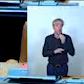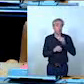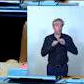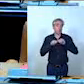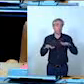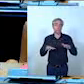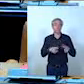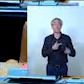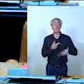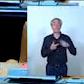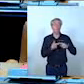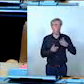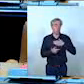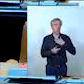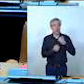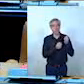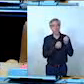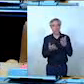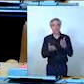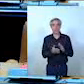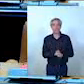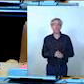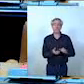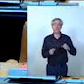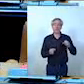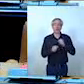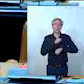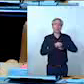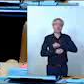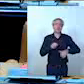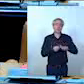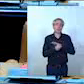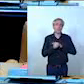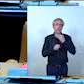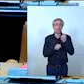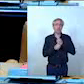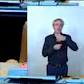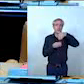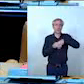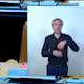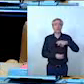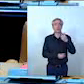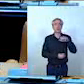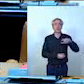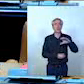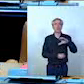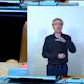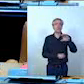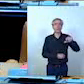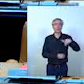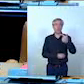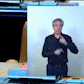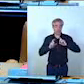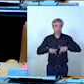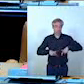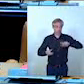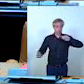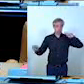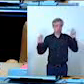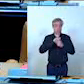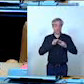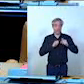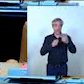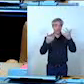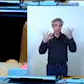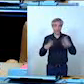refonte à mon initiative. Une refonte totale de l'organisation de nos travaux dans nos 112 écoles est sur le point d'aboutir et le sujet de